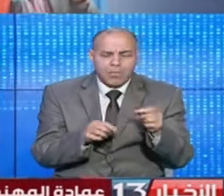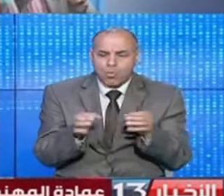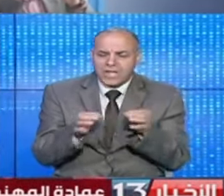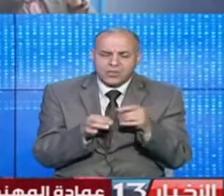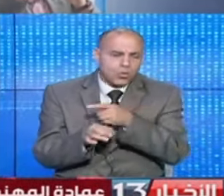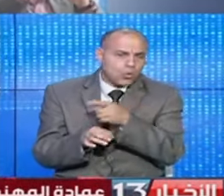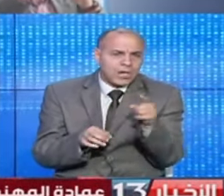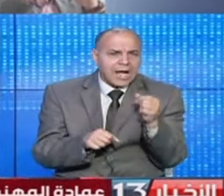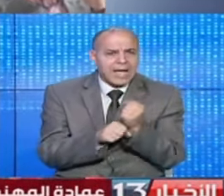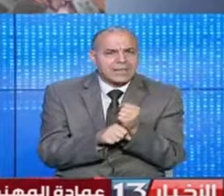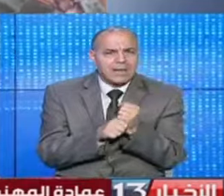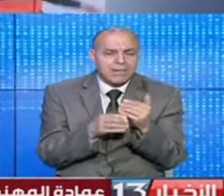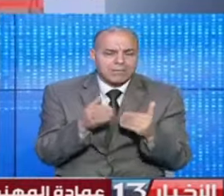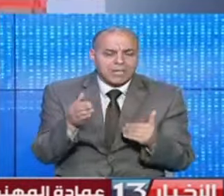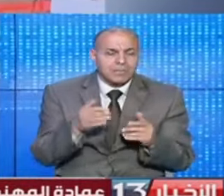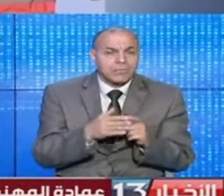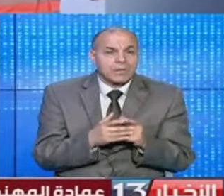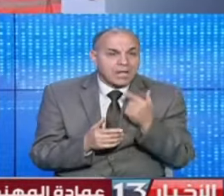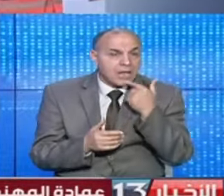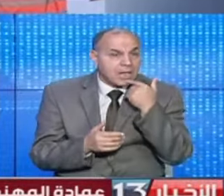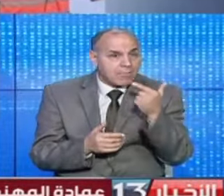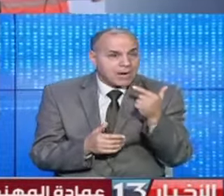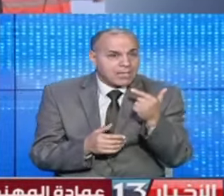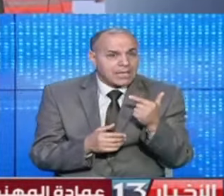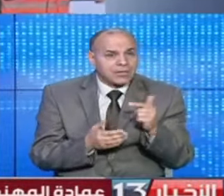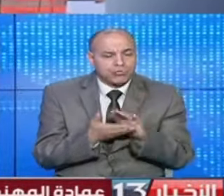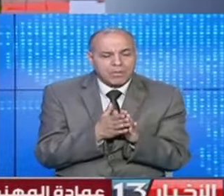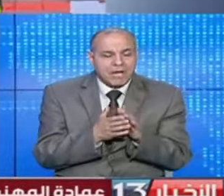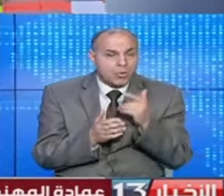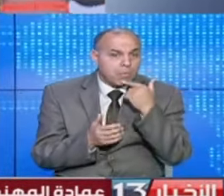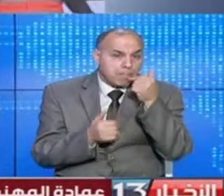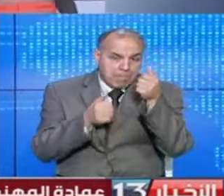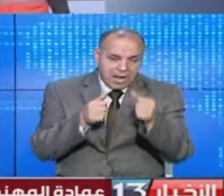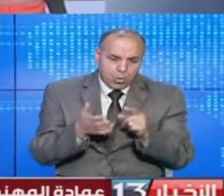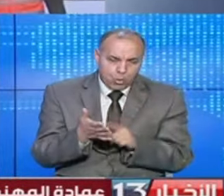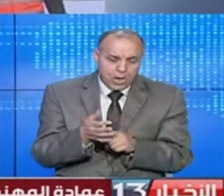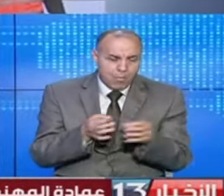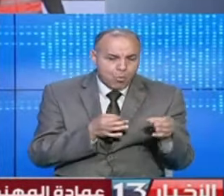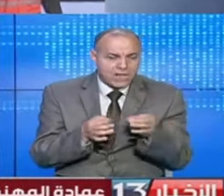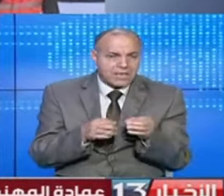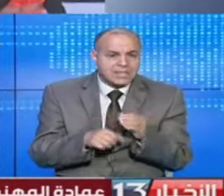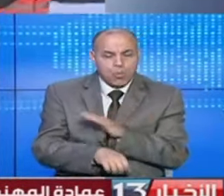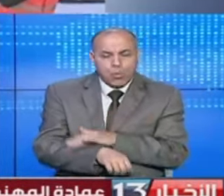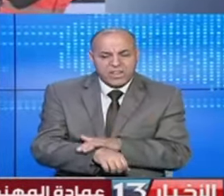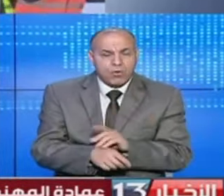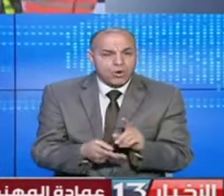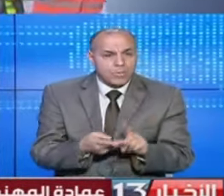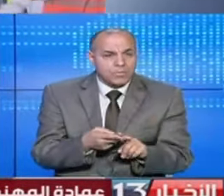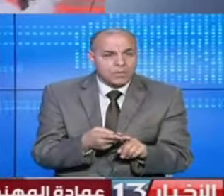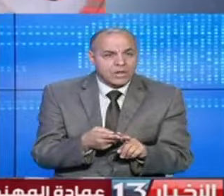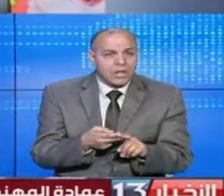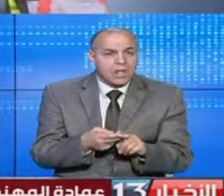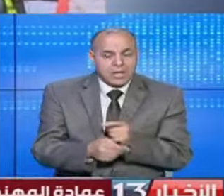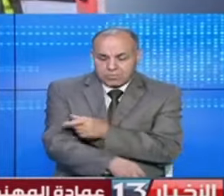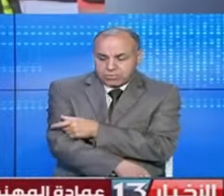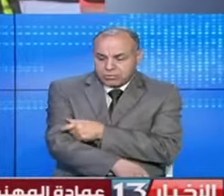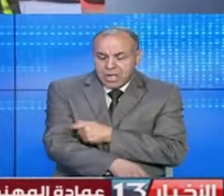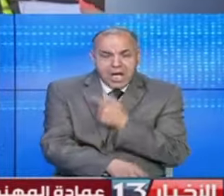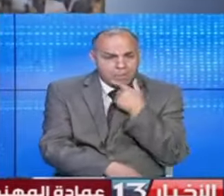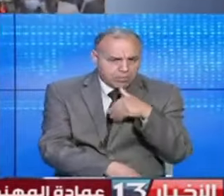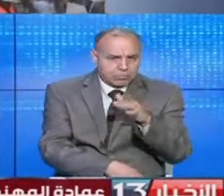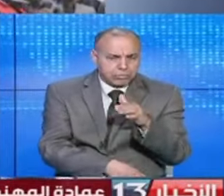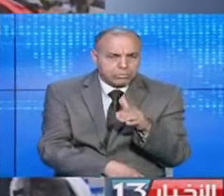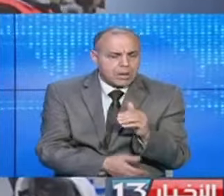بالنسبة للعاملين عن بعد. كما دعت العمادة وفق بيان لها مهندسي الوظيفة العمومية لحمل الشارات